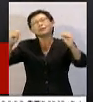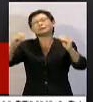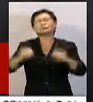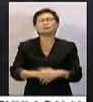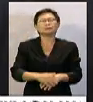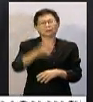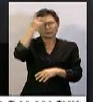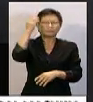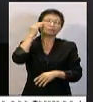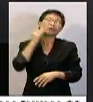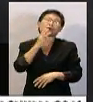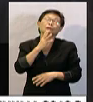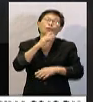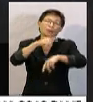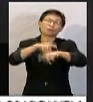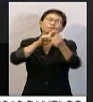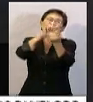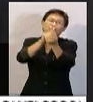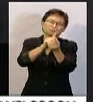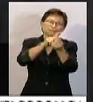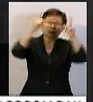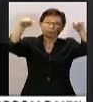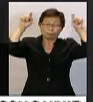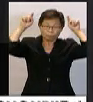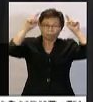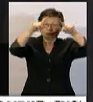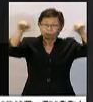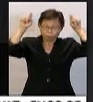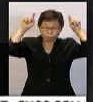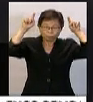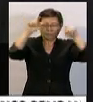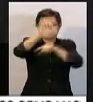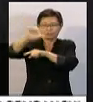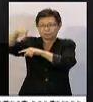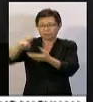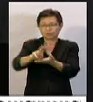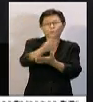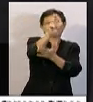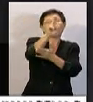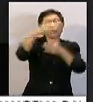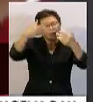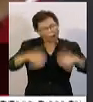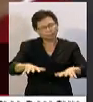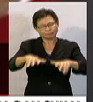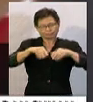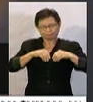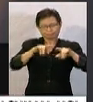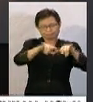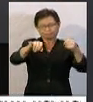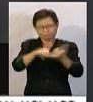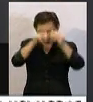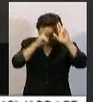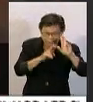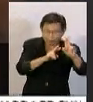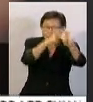Tun Dr. Mahathir menyatakannya ketika bertemu mahasiswa Richard Meikan, Asia Pacific University, selepas menerima ijazah